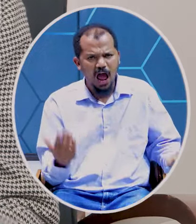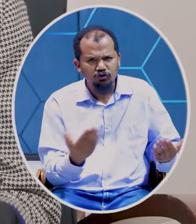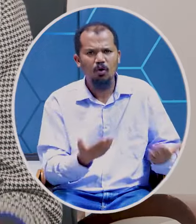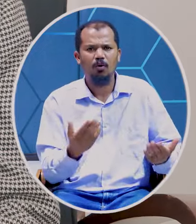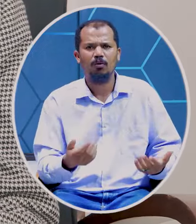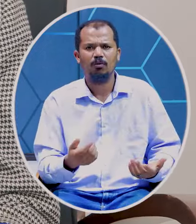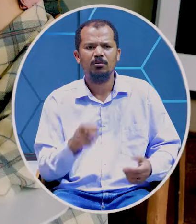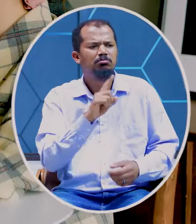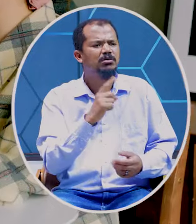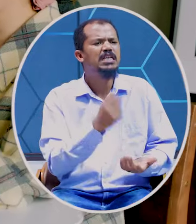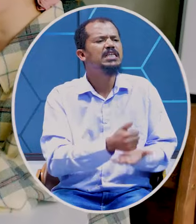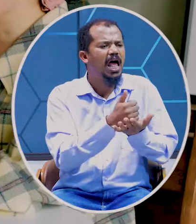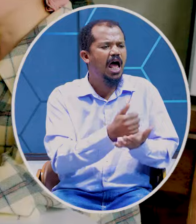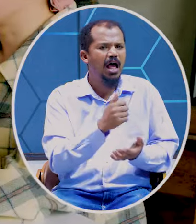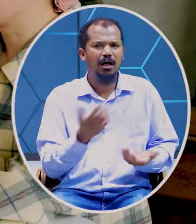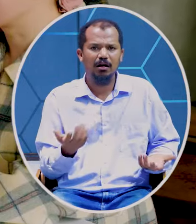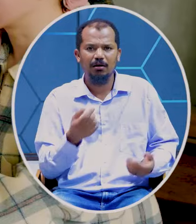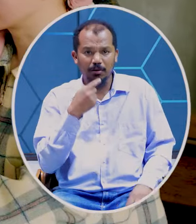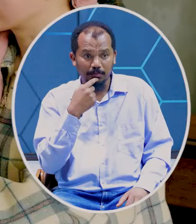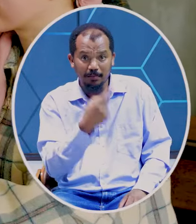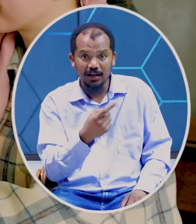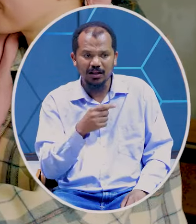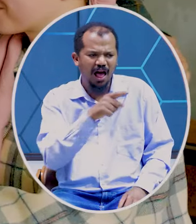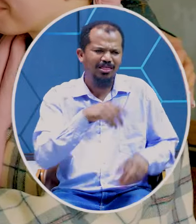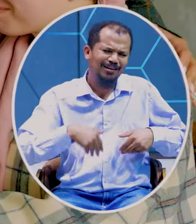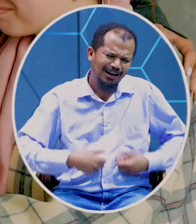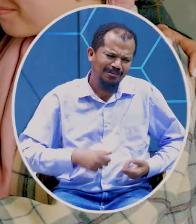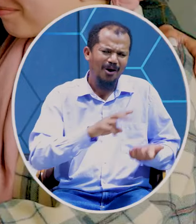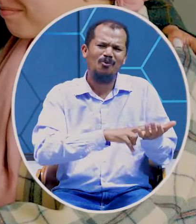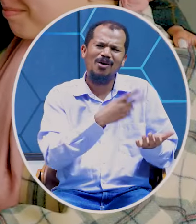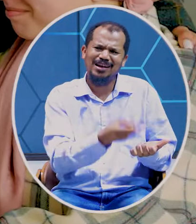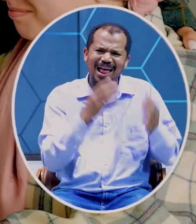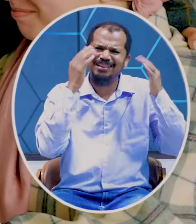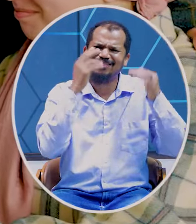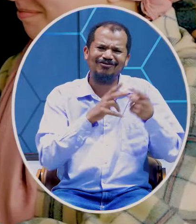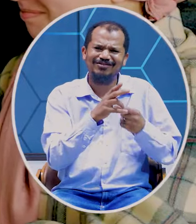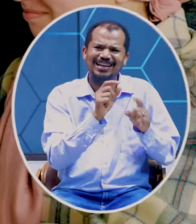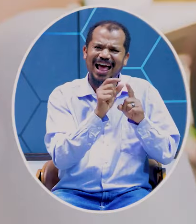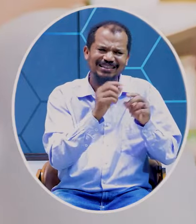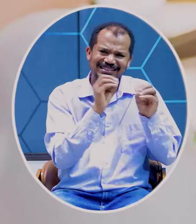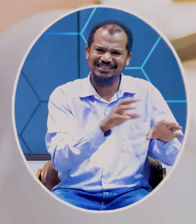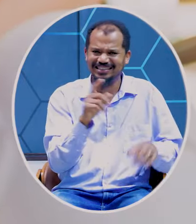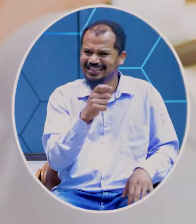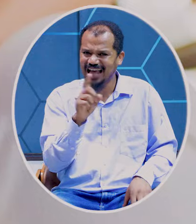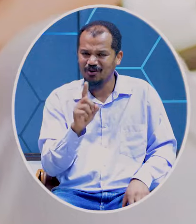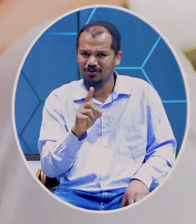አይዞ በርታ ምን እንርዳህ ምን እናግዝህ በሚል በአንተ ደክመሃል ወድቀሃል በሚል ሳይሆን ወድቀሻል በሚል